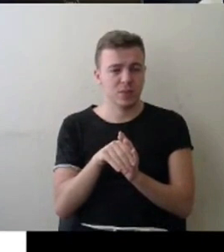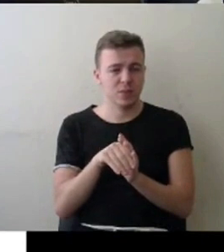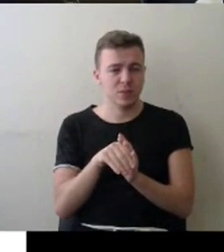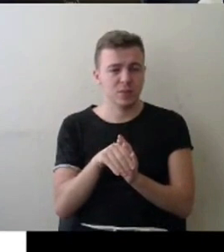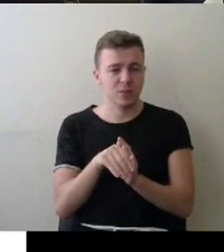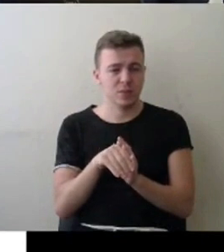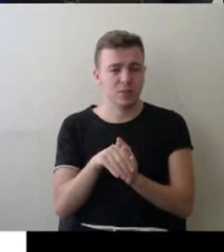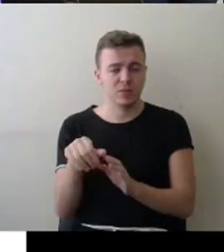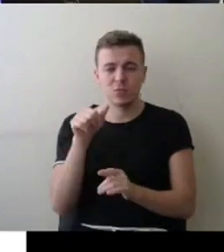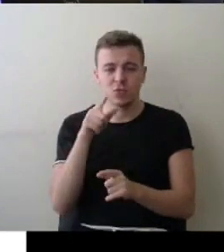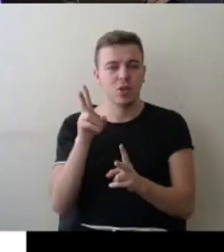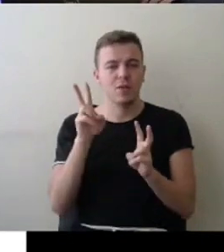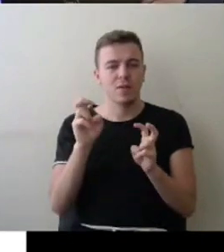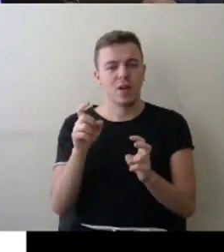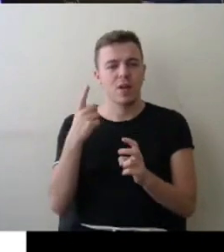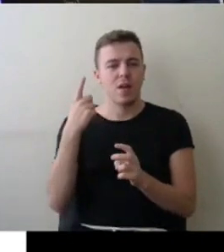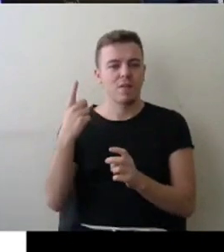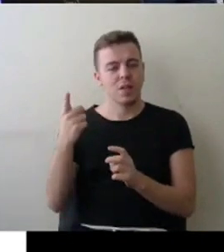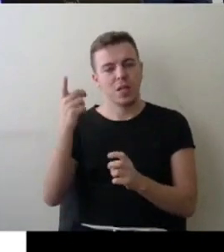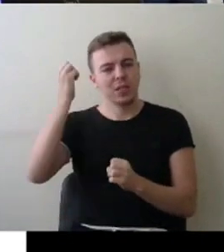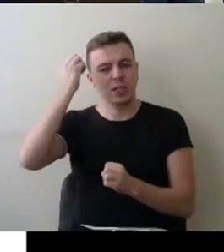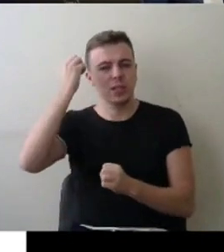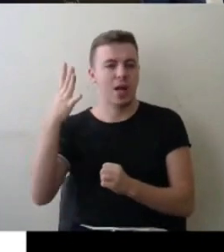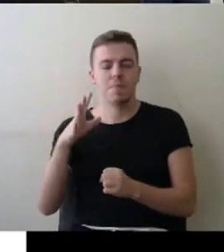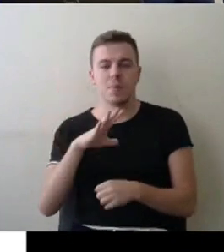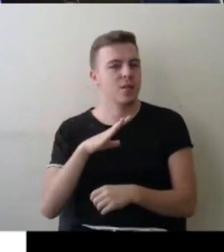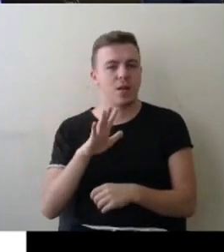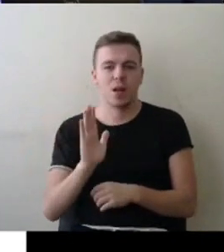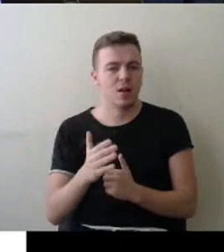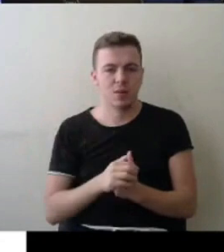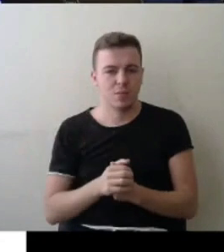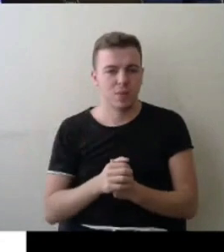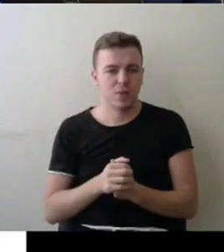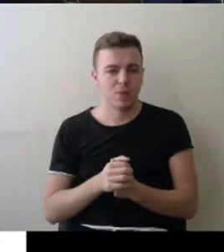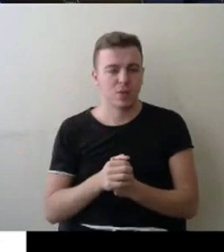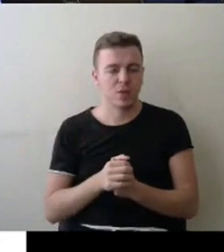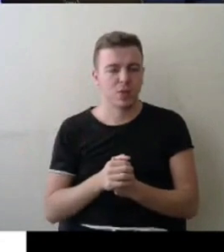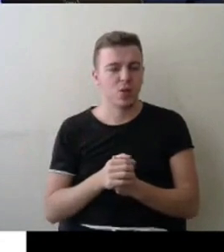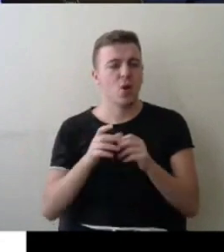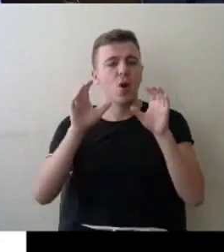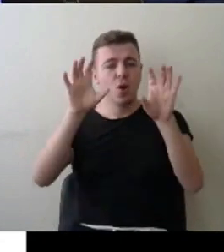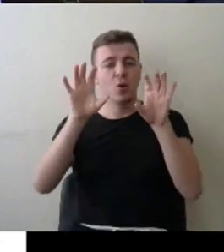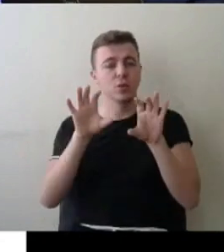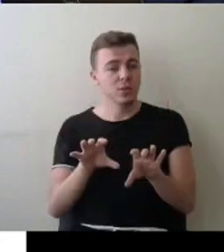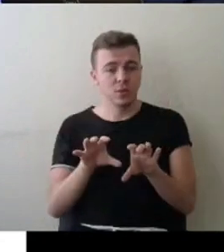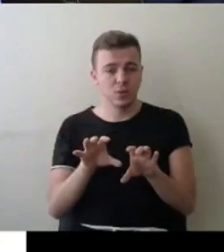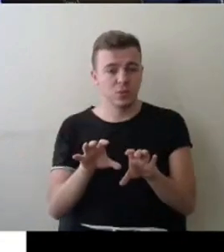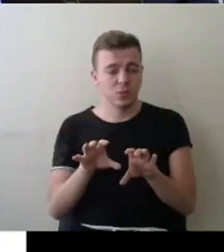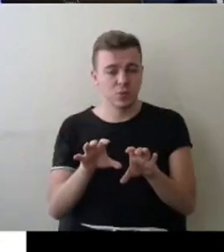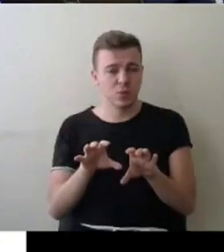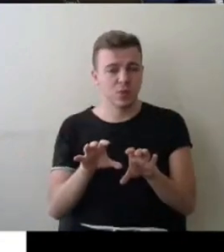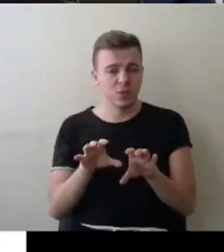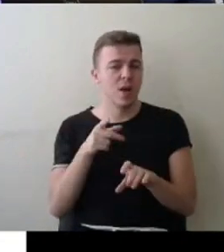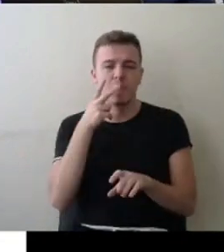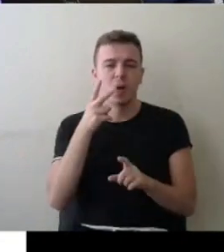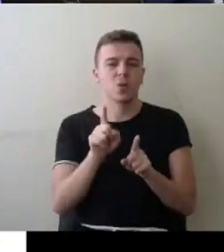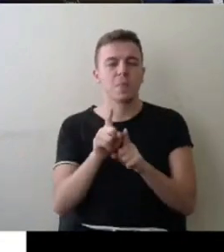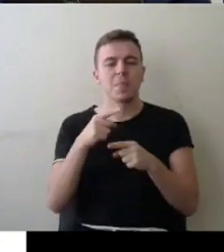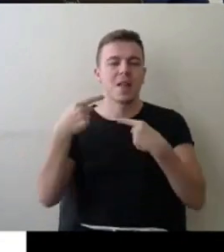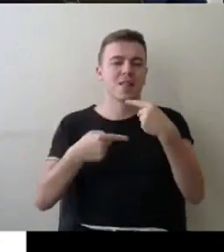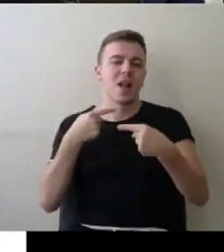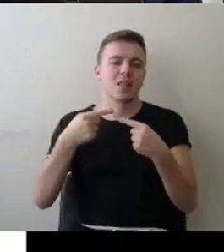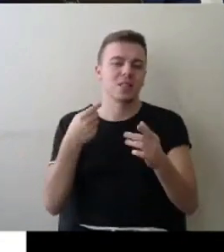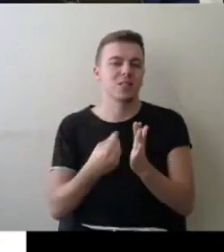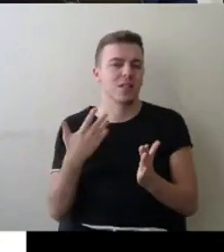vienalytė samprata. Ja galima žiūrėti šeima, konstitucija mato ją visų pirma kaip tradicinė vertybė,